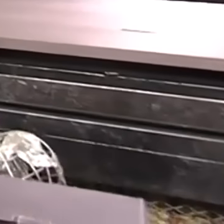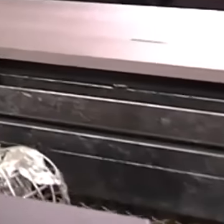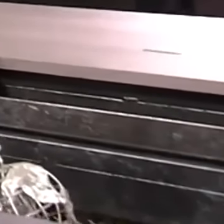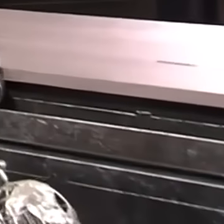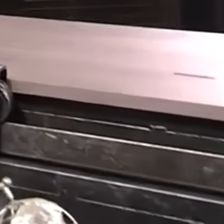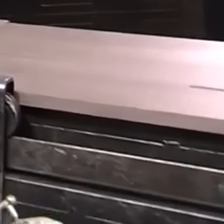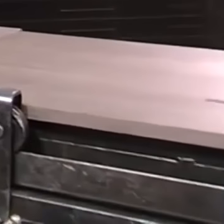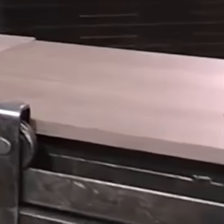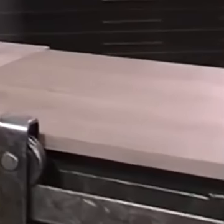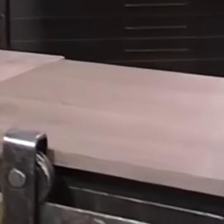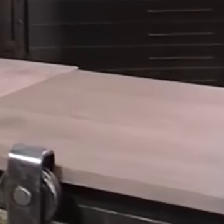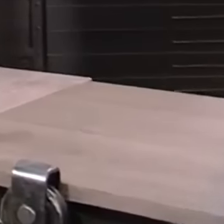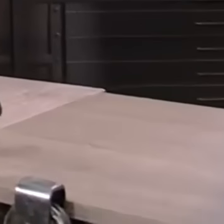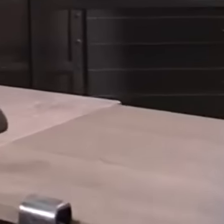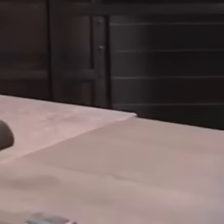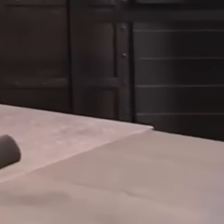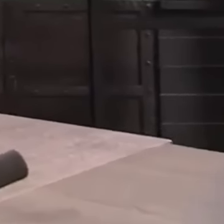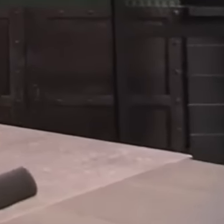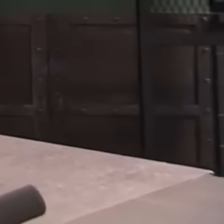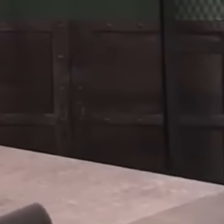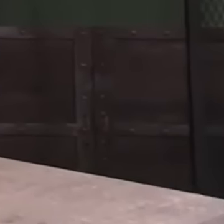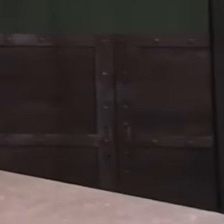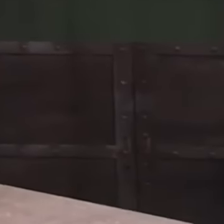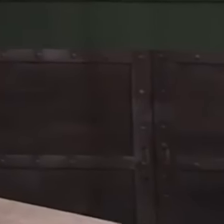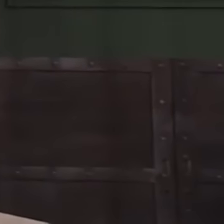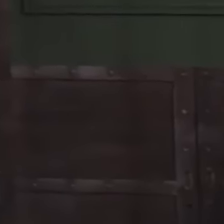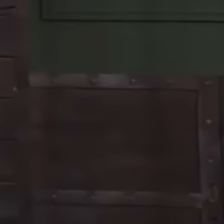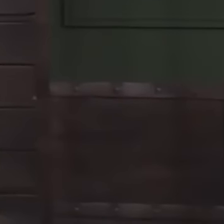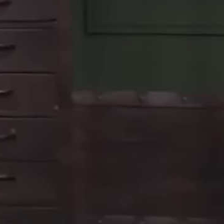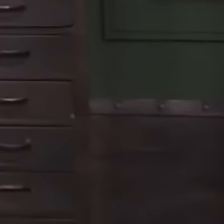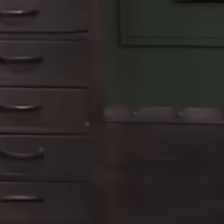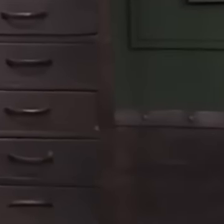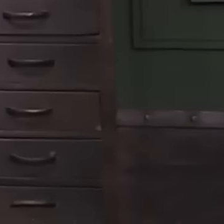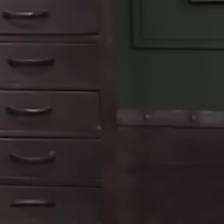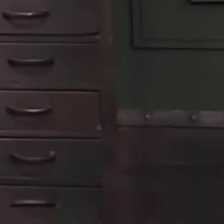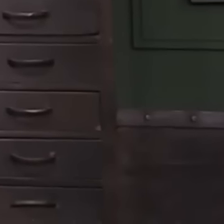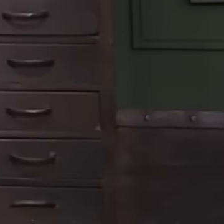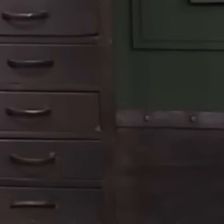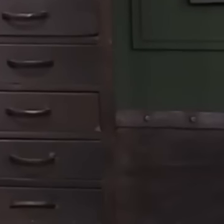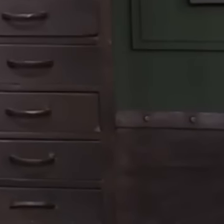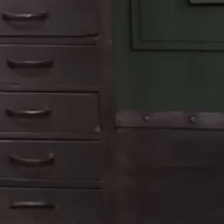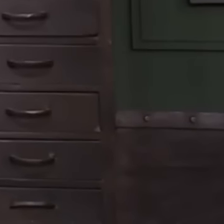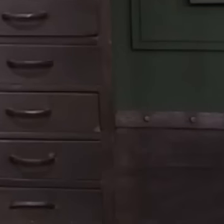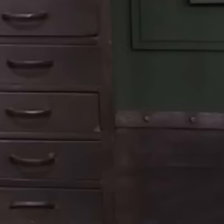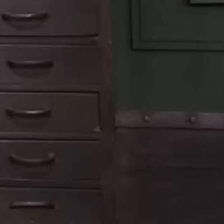싶으십니까? 그렇다면 사반 채널을 구독해주세요. 지금까지 이자연 기자였습니다.